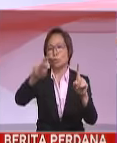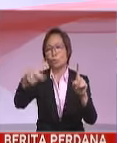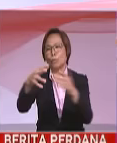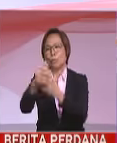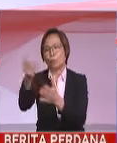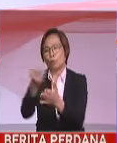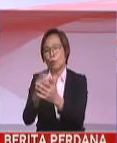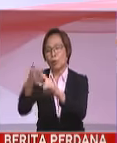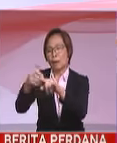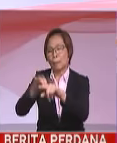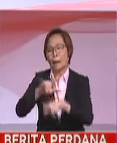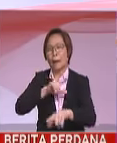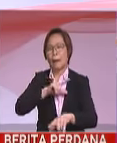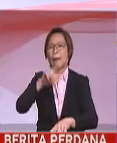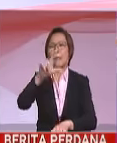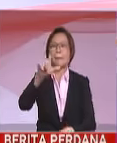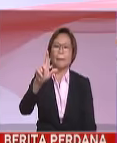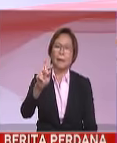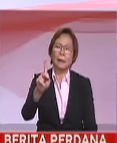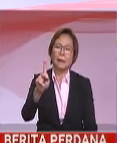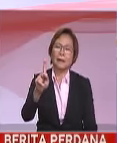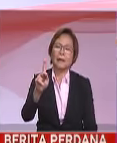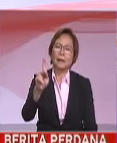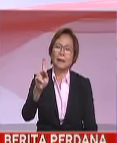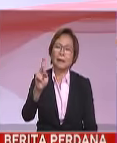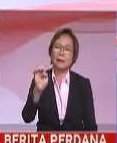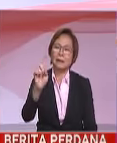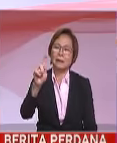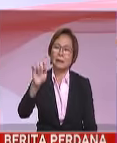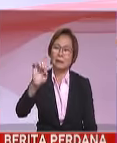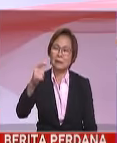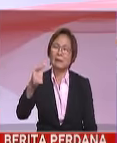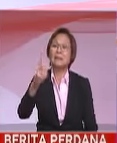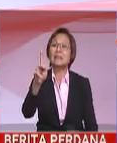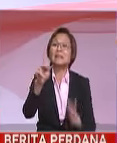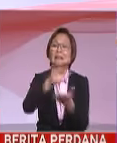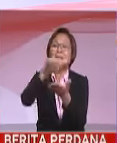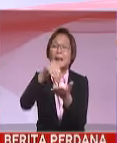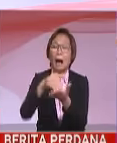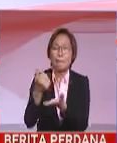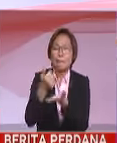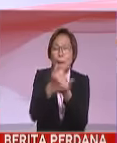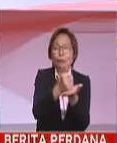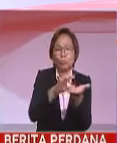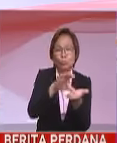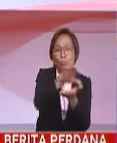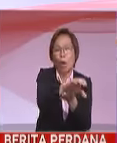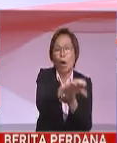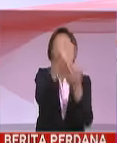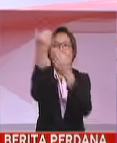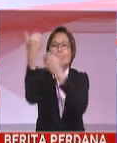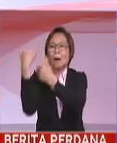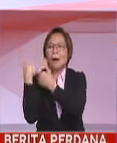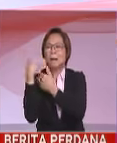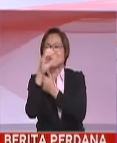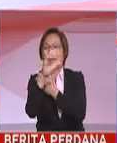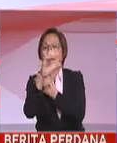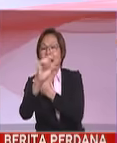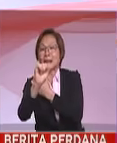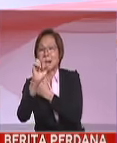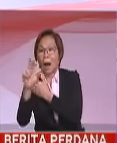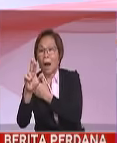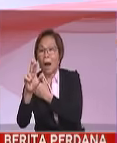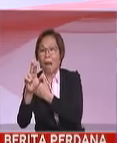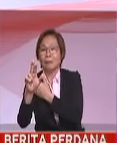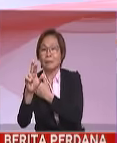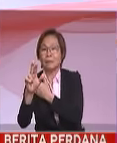RM121,000 daripada Lembaga Kemajuan Terengganu Tengah ke Tengah. Bantuan disalurkan menerusi program tanggungjawab sosial korporat CSR